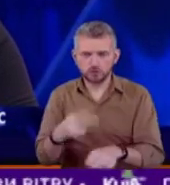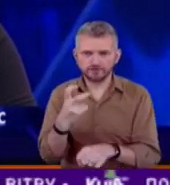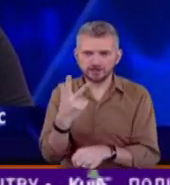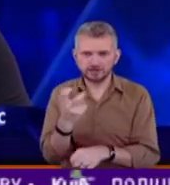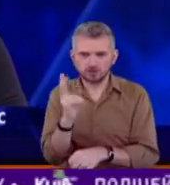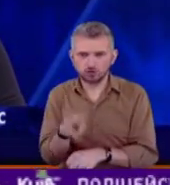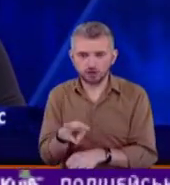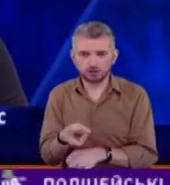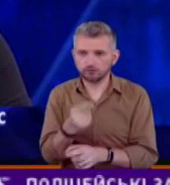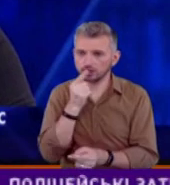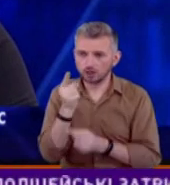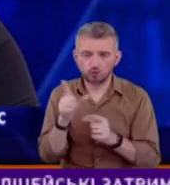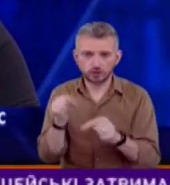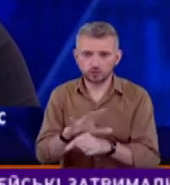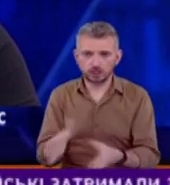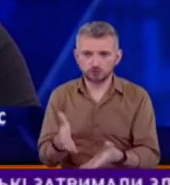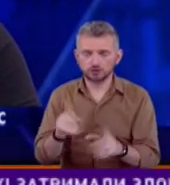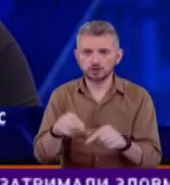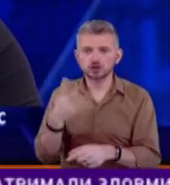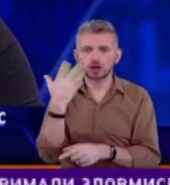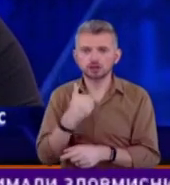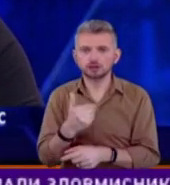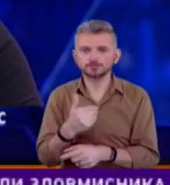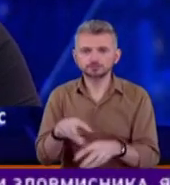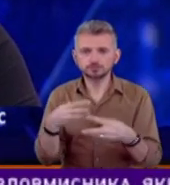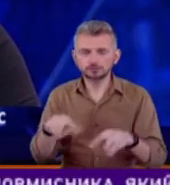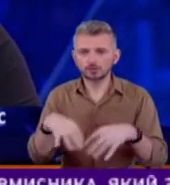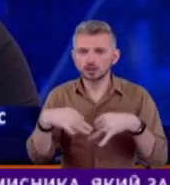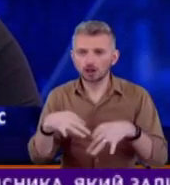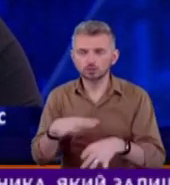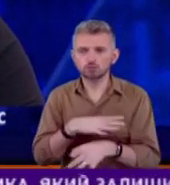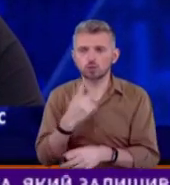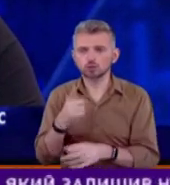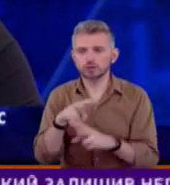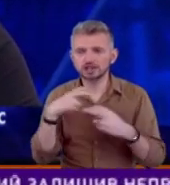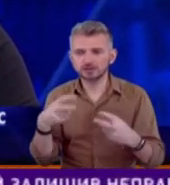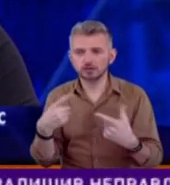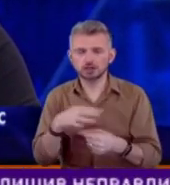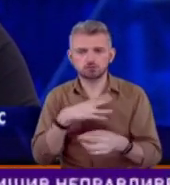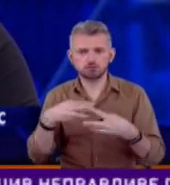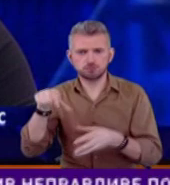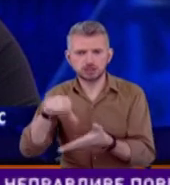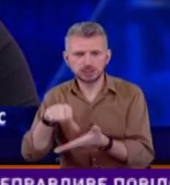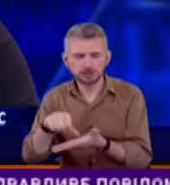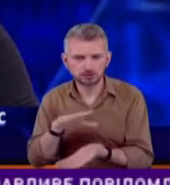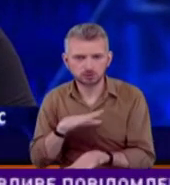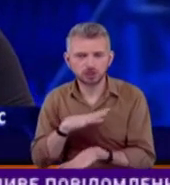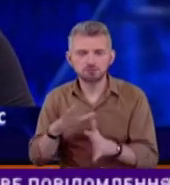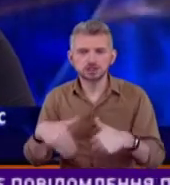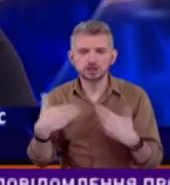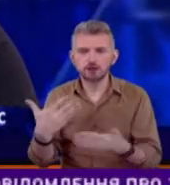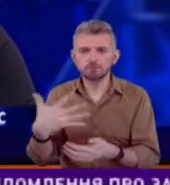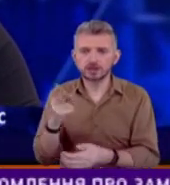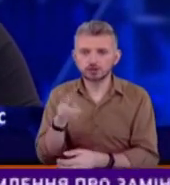200-300, далеко вони точно не уїдуть. І навіть от, коли в Міністерстві інфраструктури було одне засідання, де був міністр, і презентовали